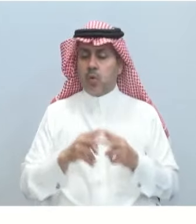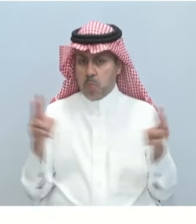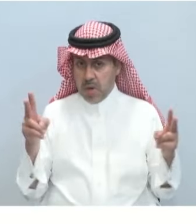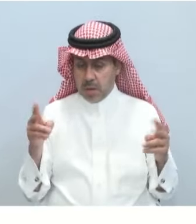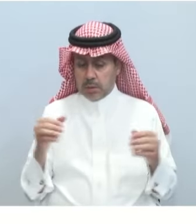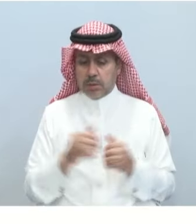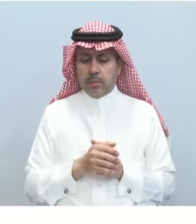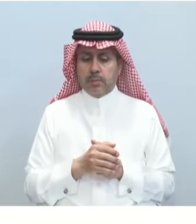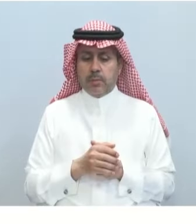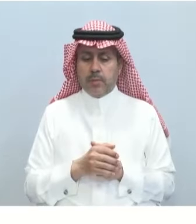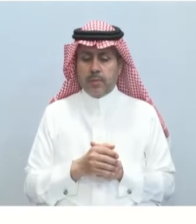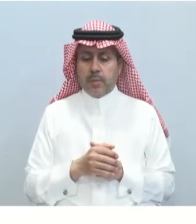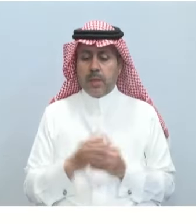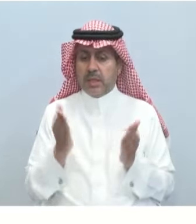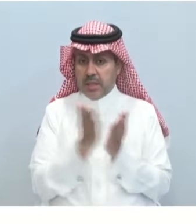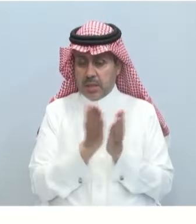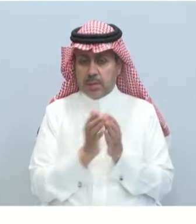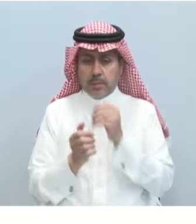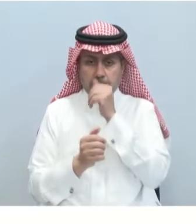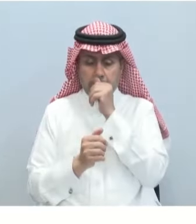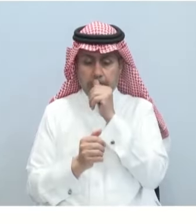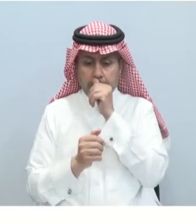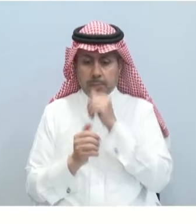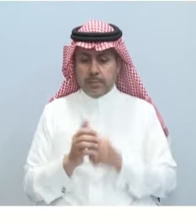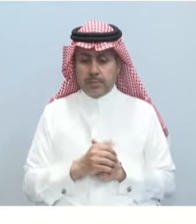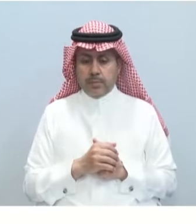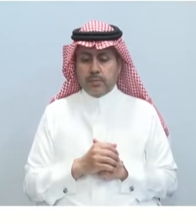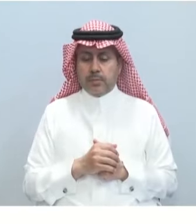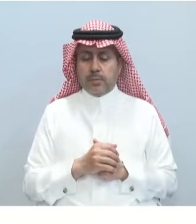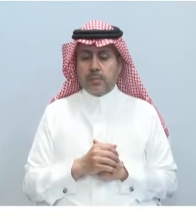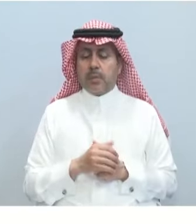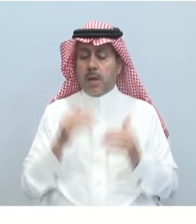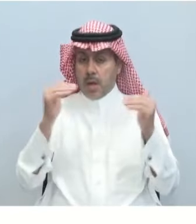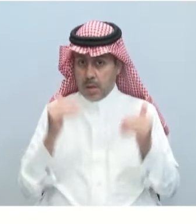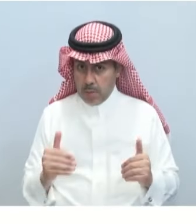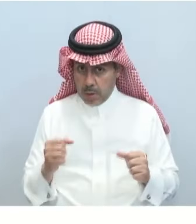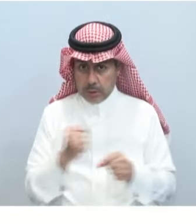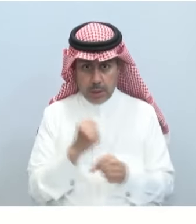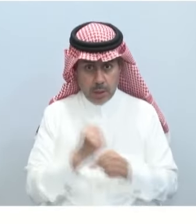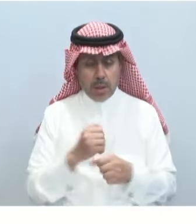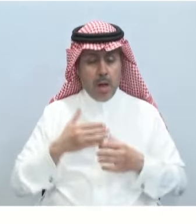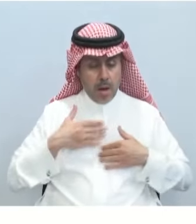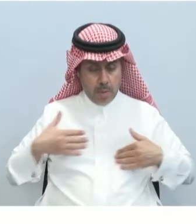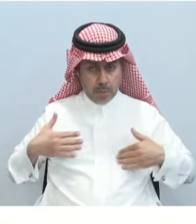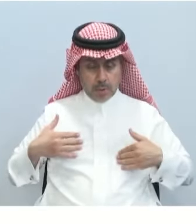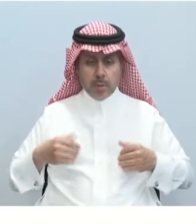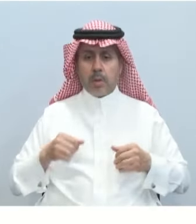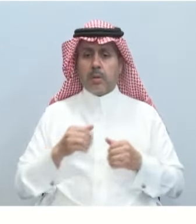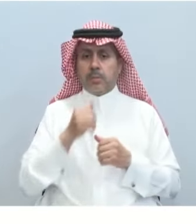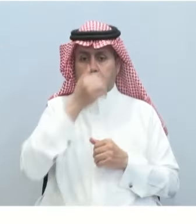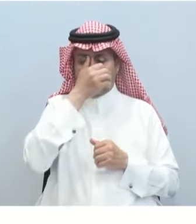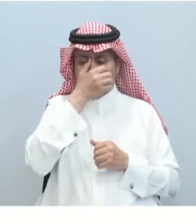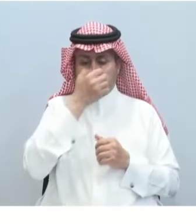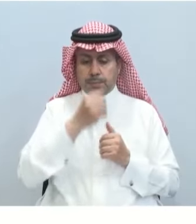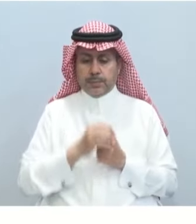عددا من الحالات الدراسيه المنبثقه من انظمه من انظمه تهدف الى تحقيق الامن والسلام والطمانينه